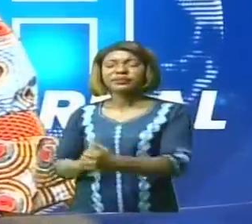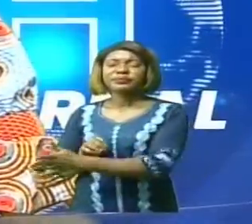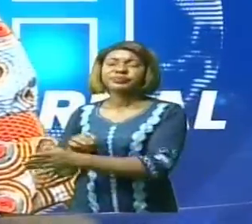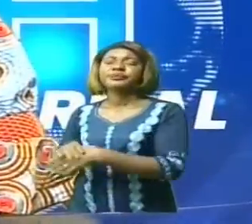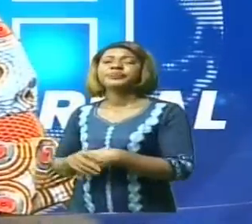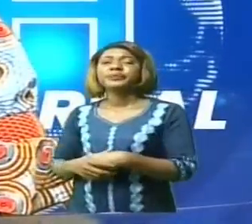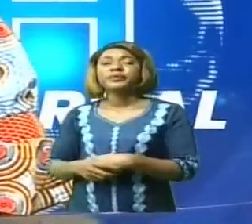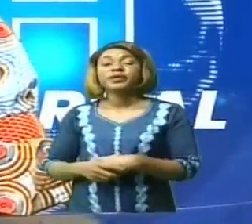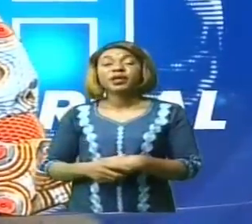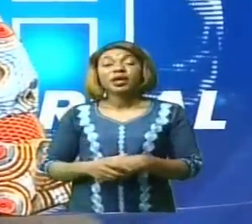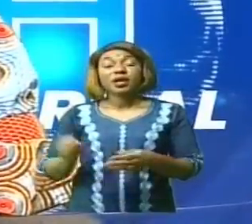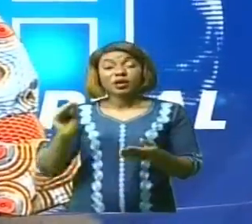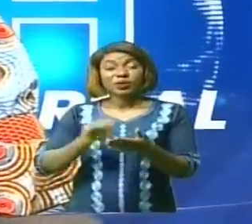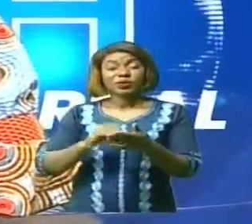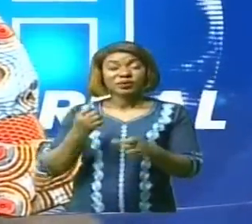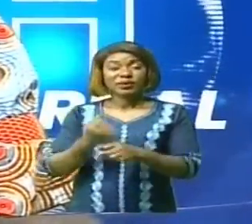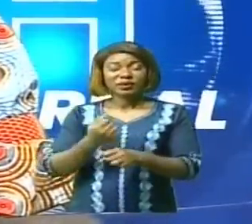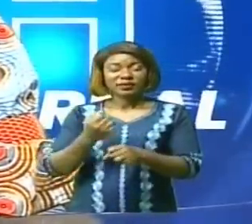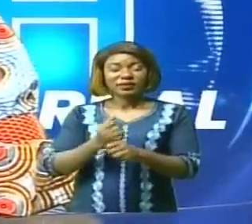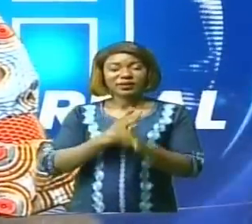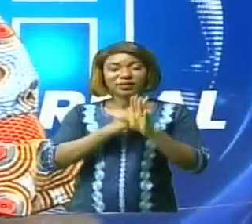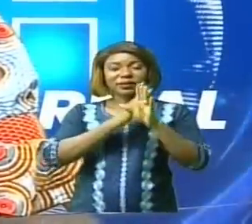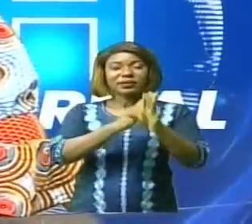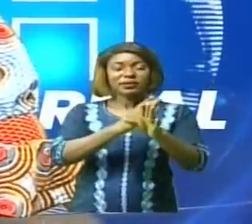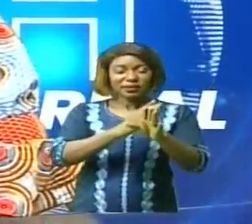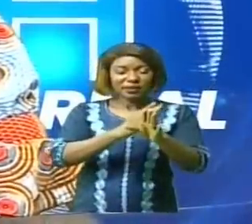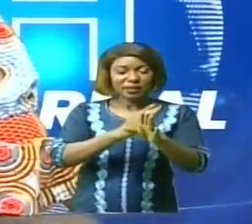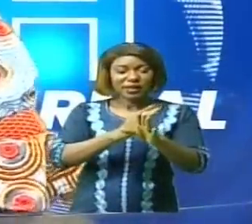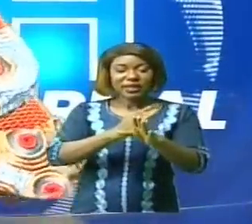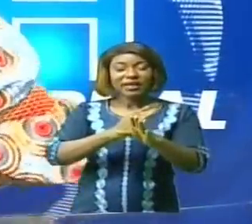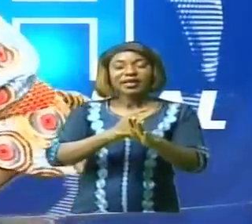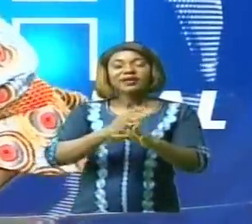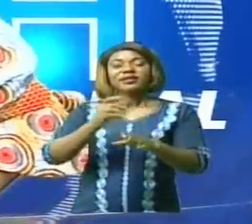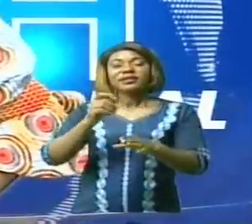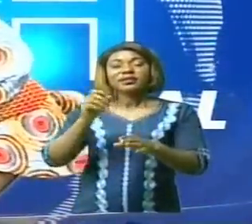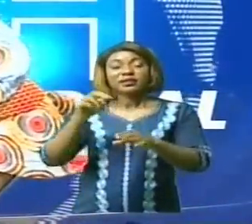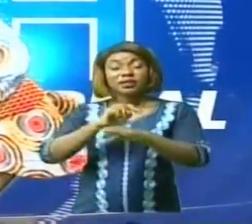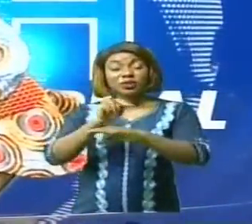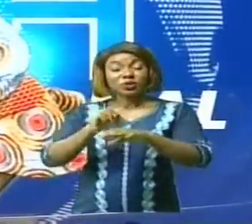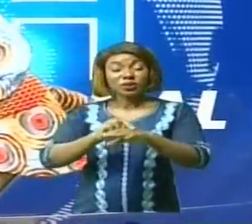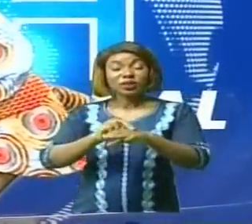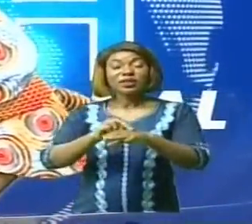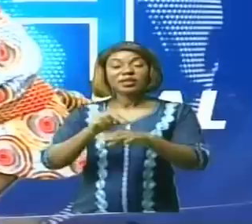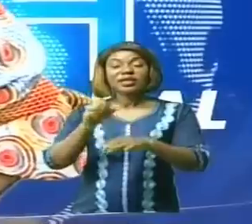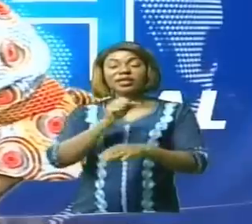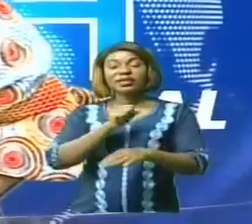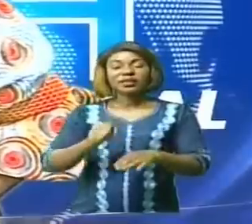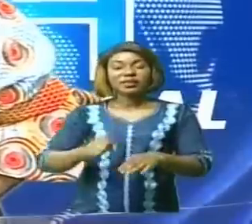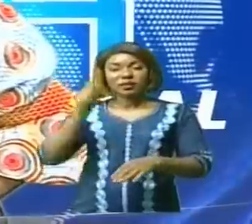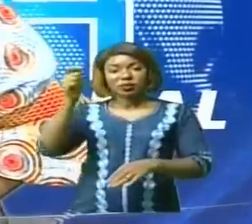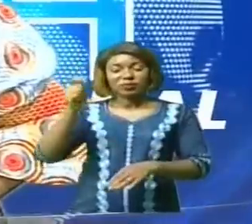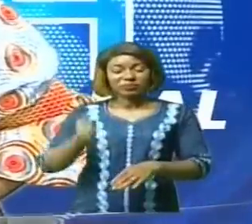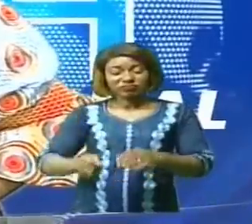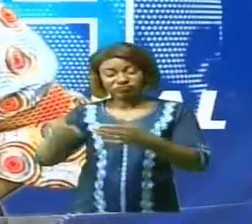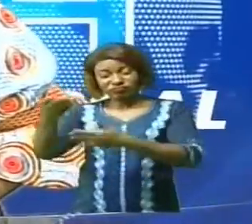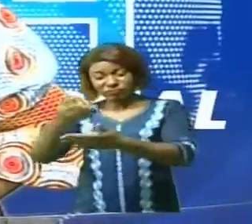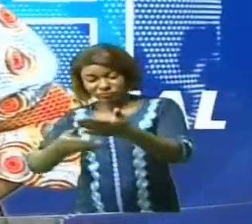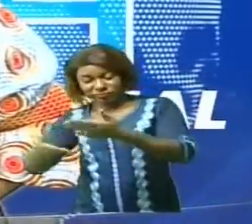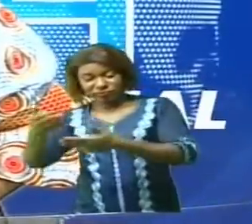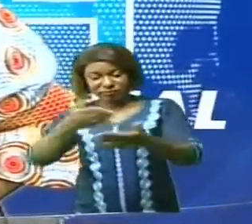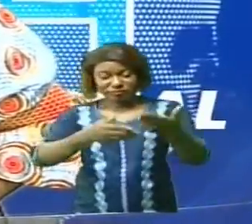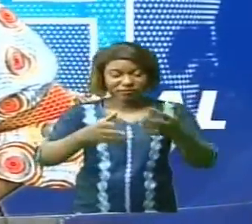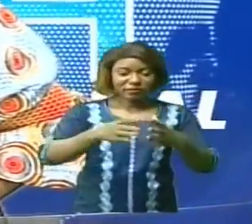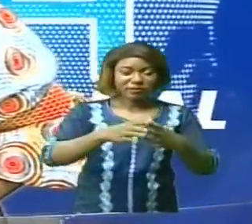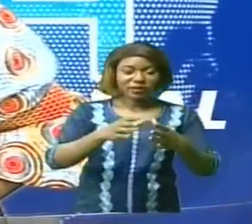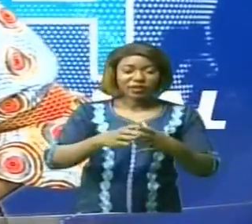Intense activité au ministère de la Défense nationale des anciens combattants, Gilbert Kabanda a échangé tour à tour avec la délégation régionale du